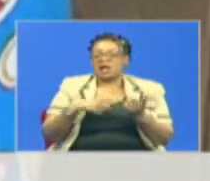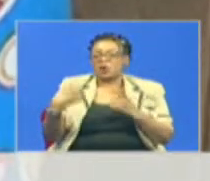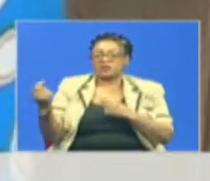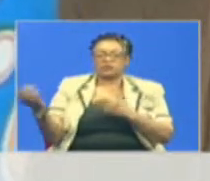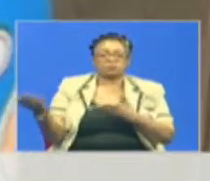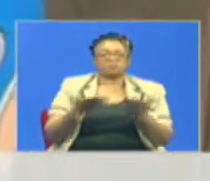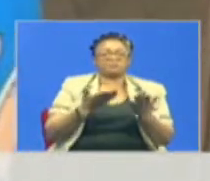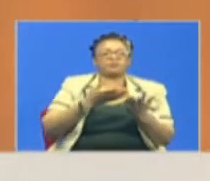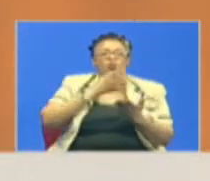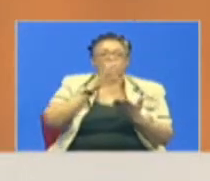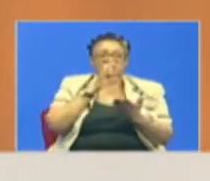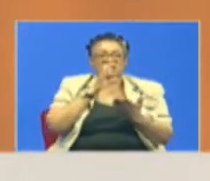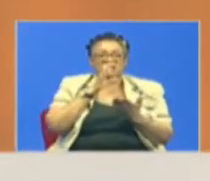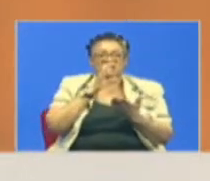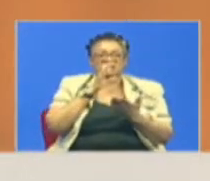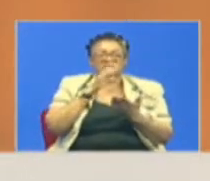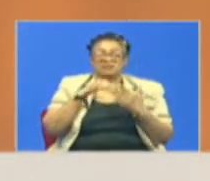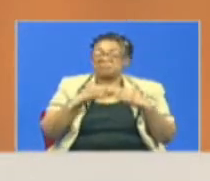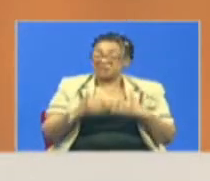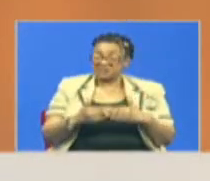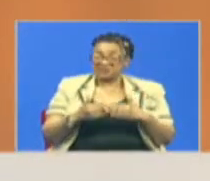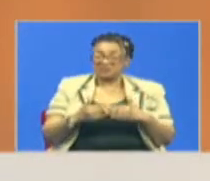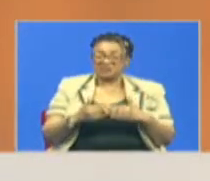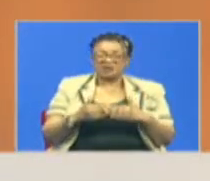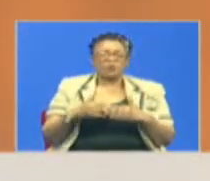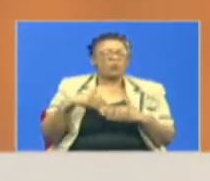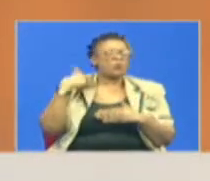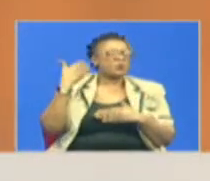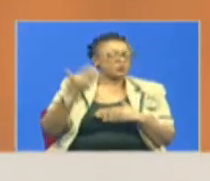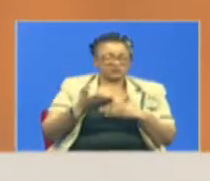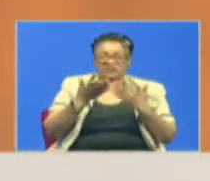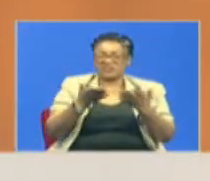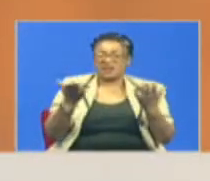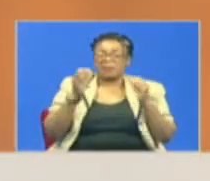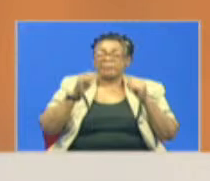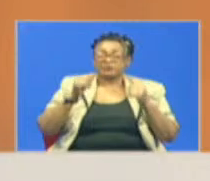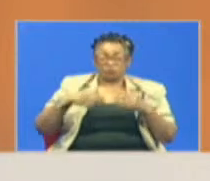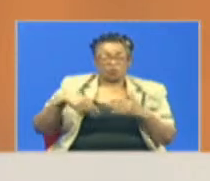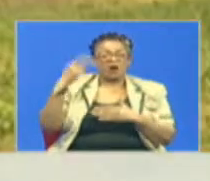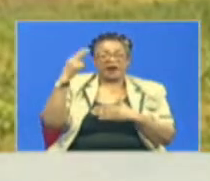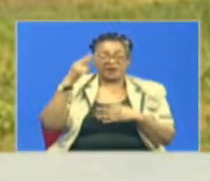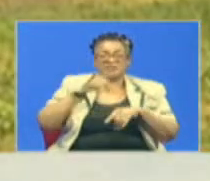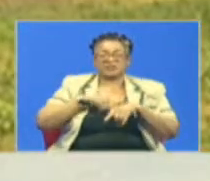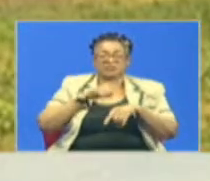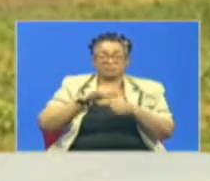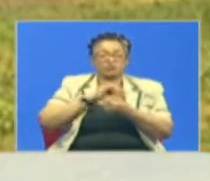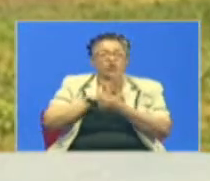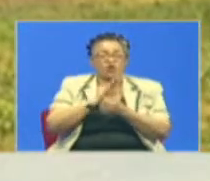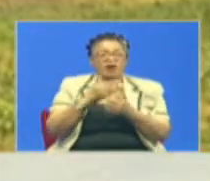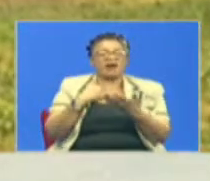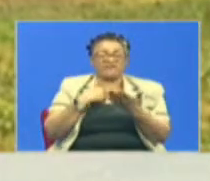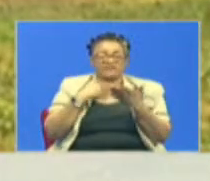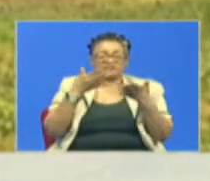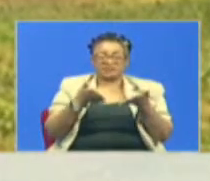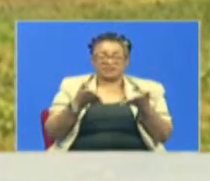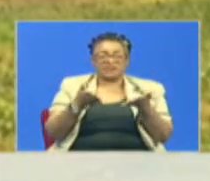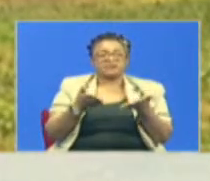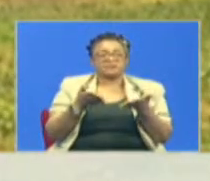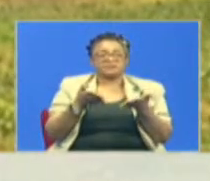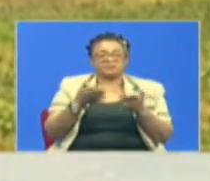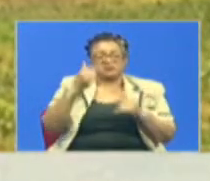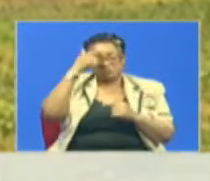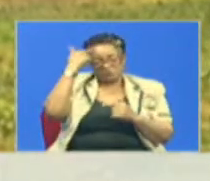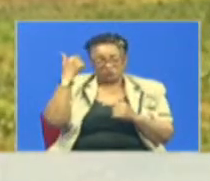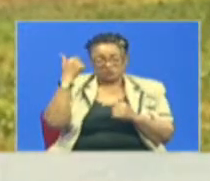Hata hivyo, visa vya mimba za mapema vinahofiwa vitaongezeka zaidi, hasa wakati huu wanafunzi wako nyumbani kutokana na